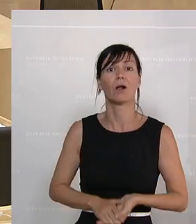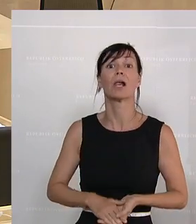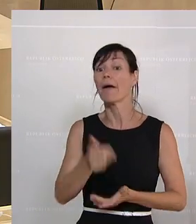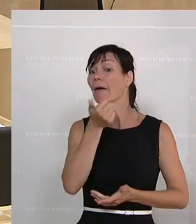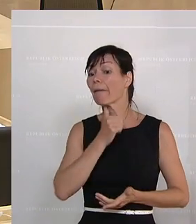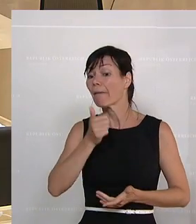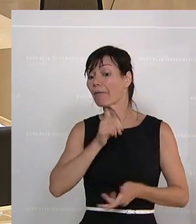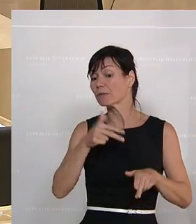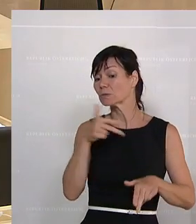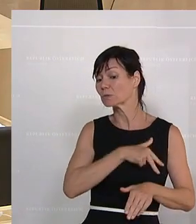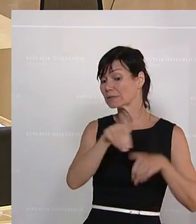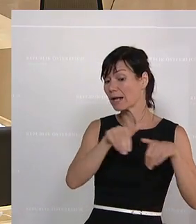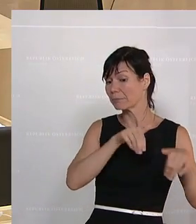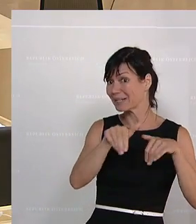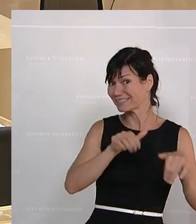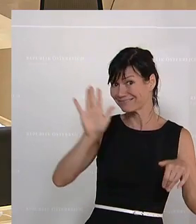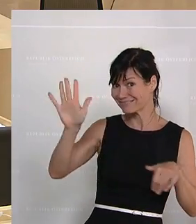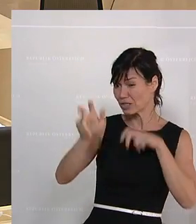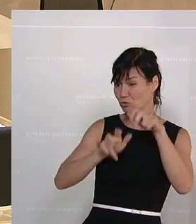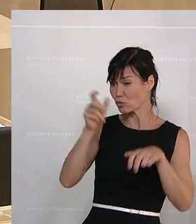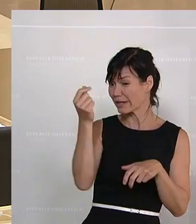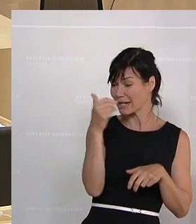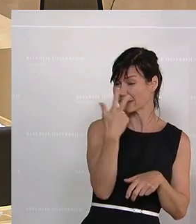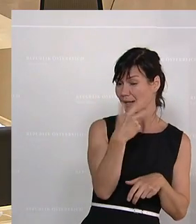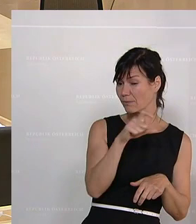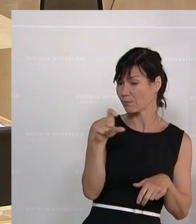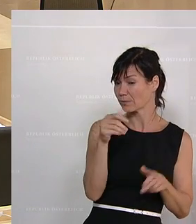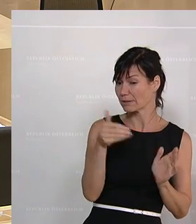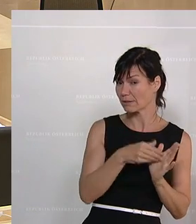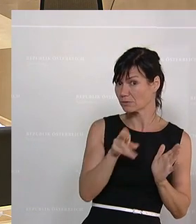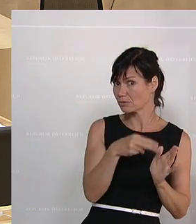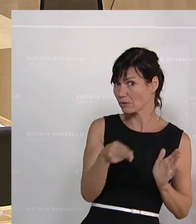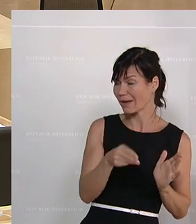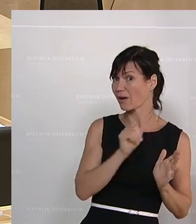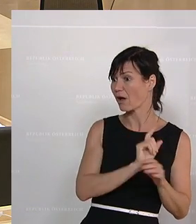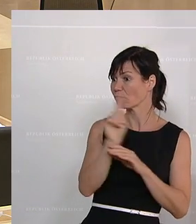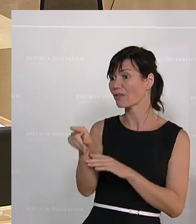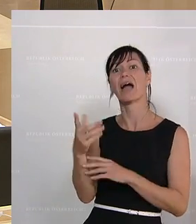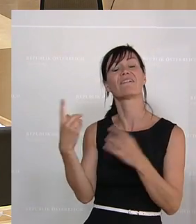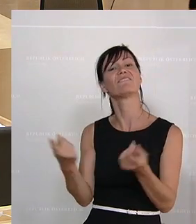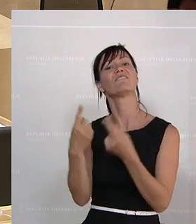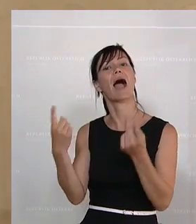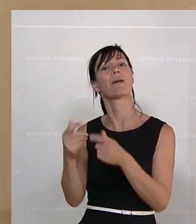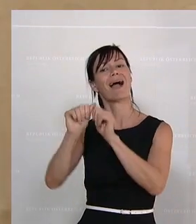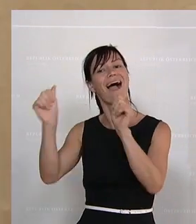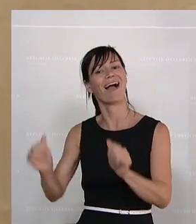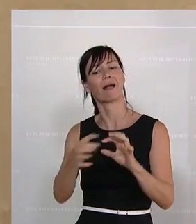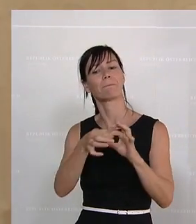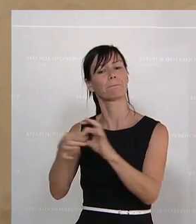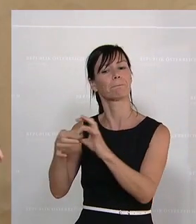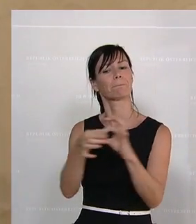300.000 euro ihre steuergeld an die grüne werbeagentur die eng und direkt verbunden ist mit dem